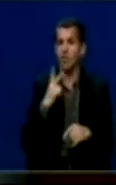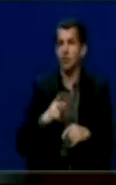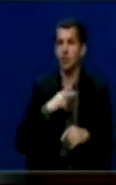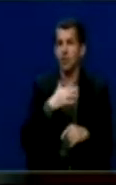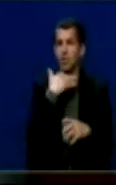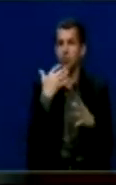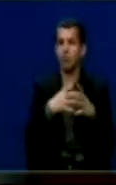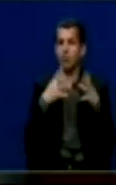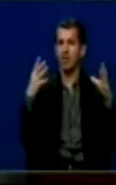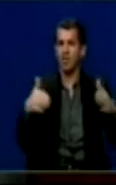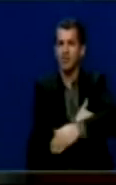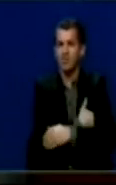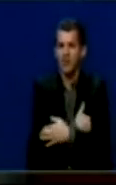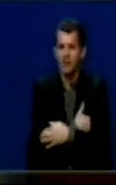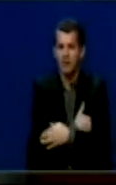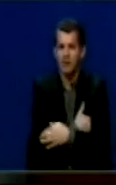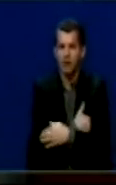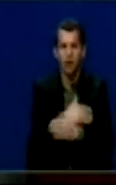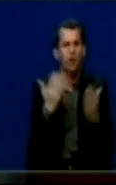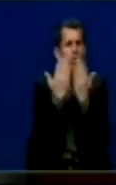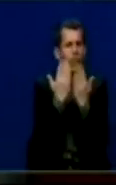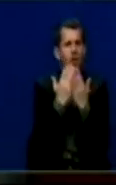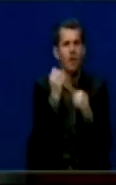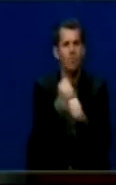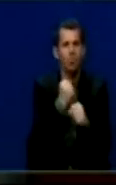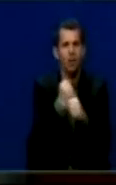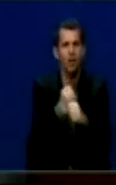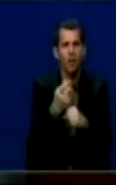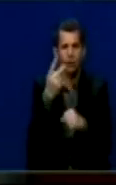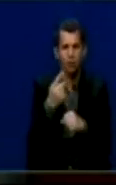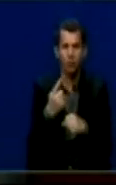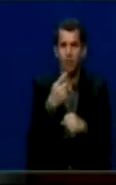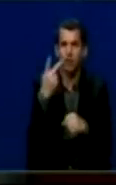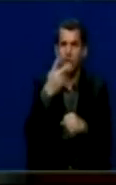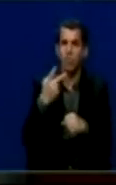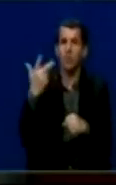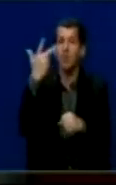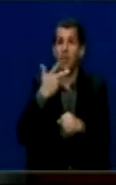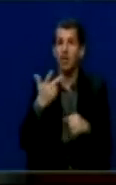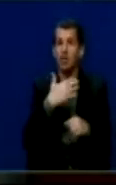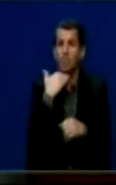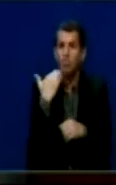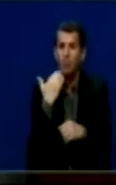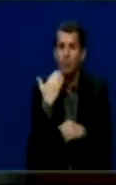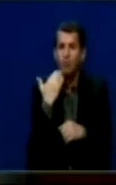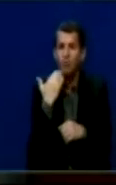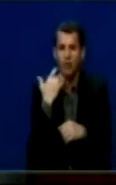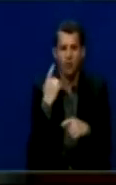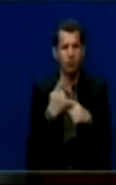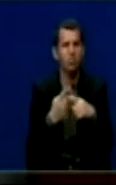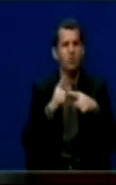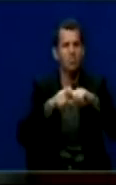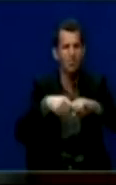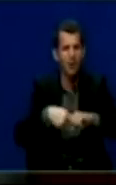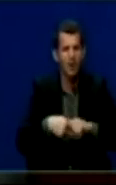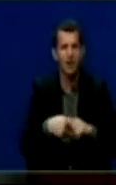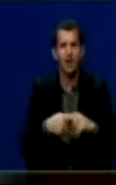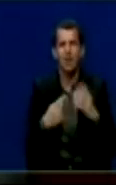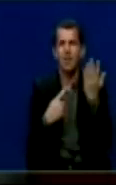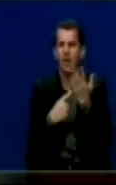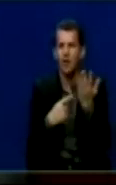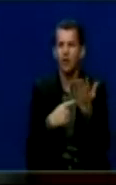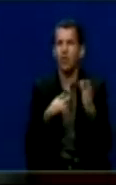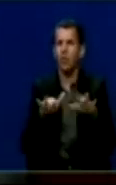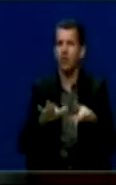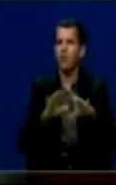nxënës, derisa shkollat punojnë në 2 ose ka vende në 3 ndrime. Po ashtu mungesa e mjeteve didaktike dhe teknologjisë arsimore ndikon në